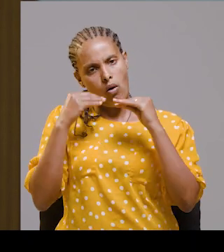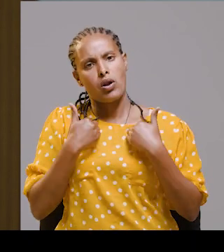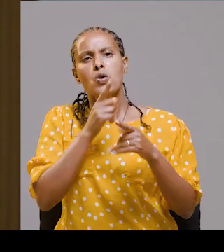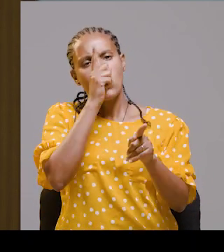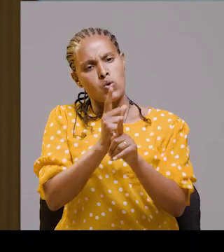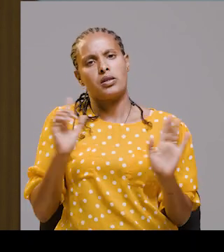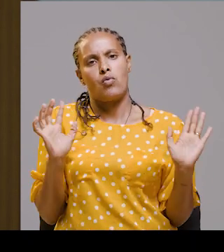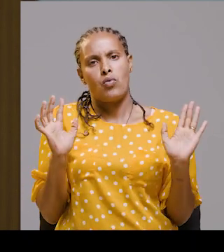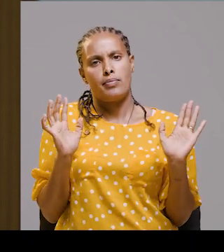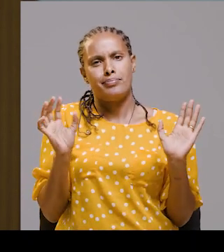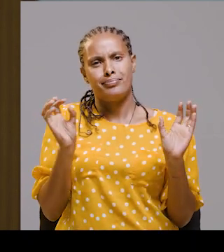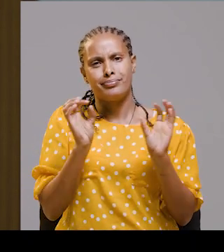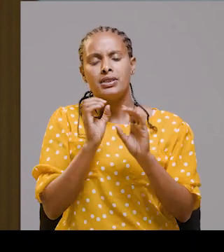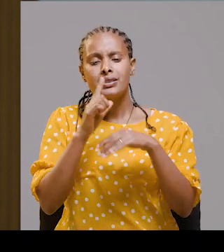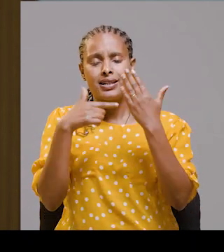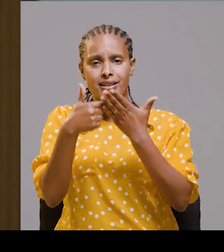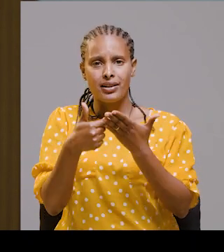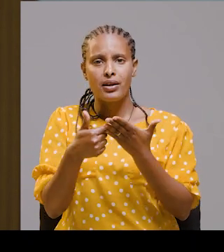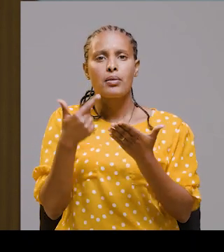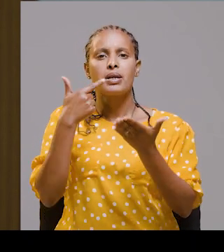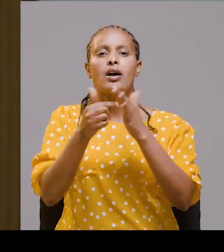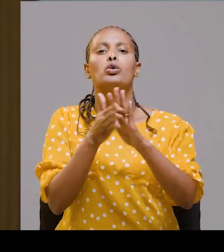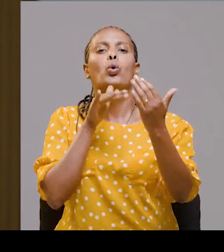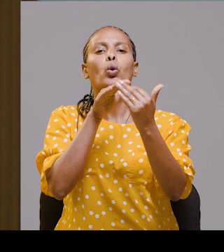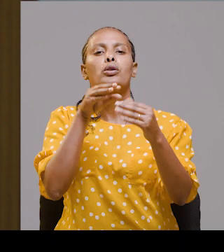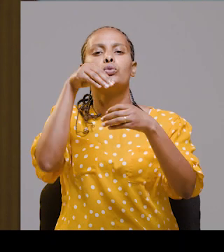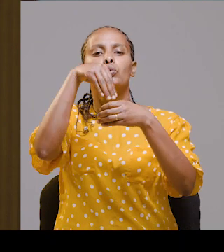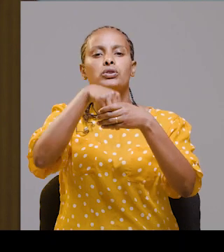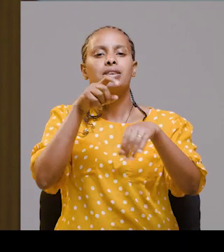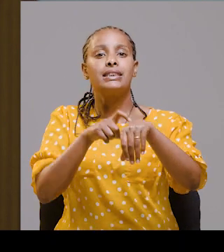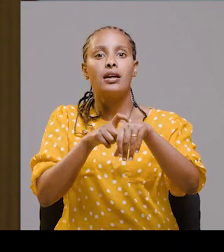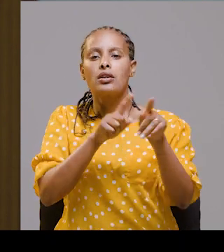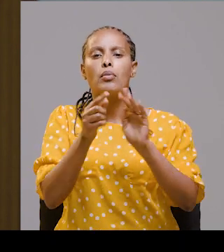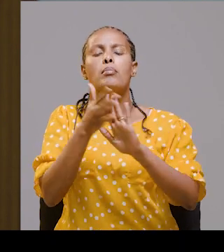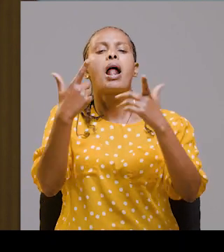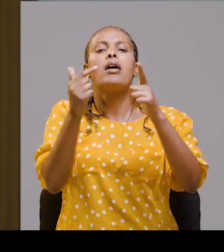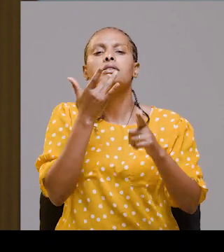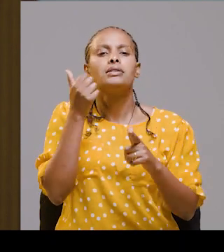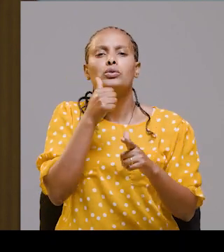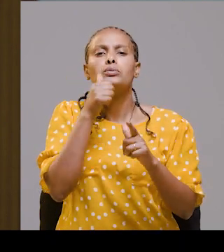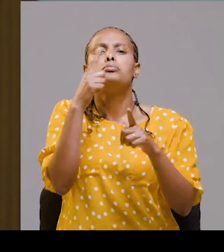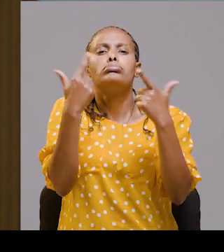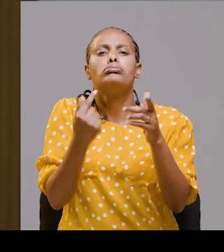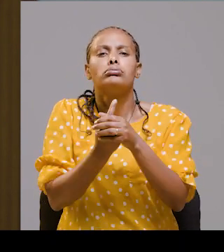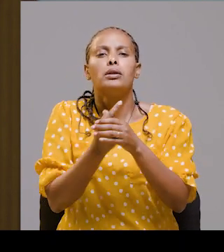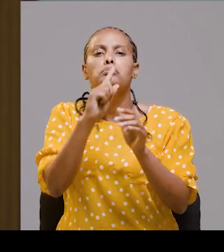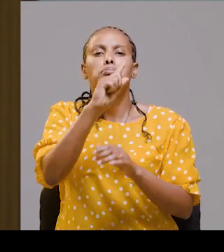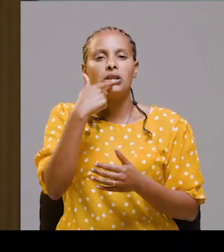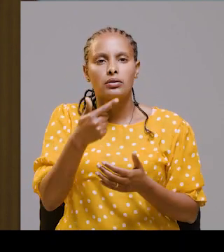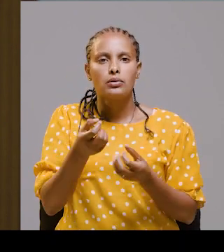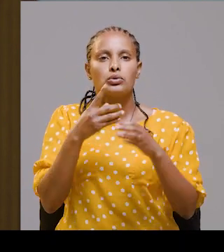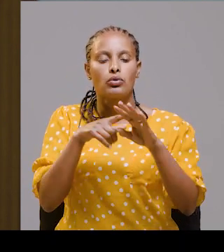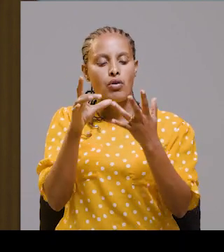እውነት ነው። ስለዚህ በዛ በጦርነት ውስጥ ጊዜ ደግሞ ምንድን ነው የሚያጋጥማቸው? ብዙ ጊዜ